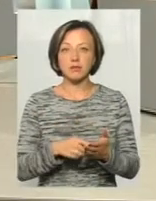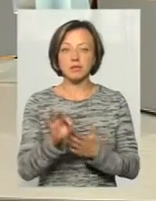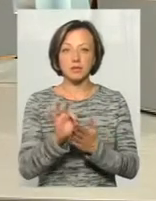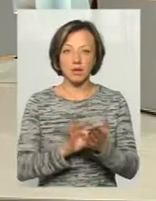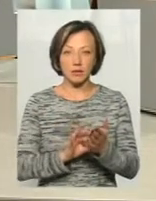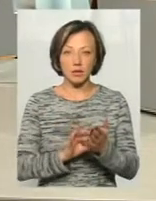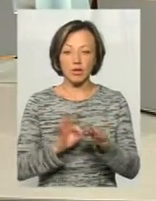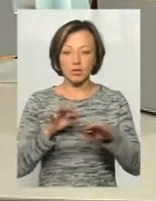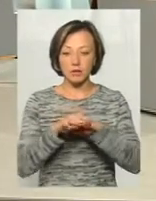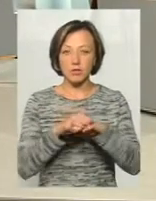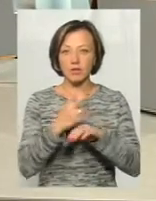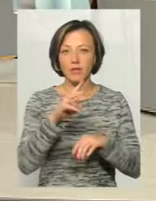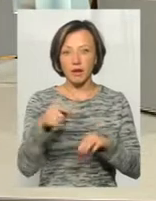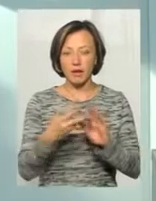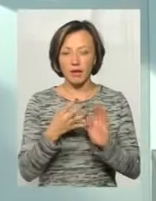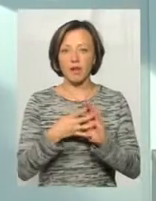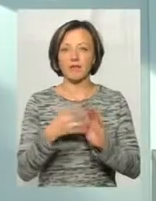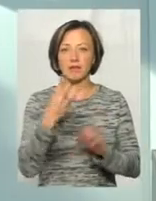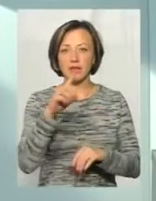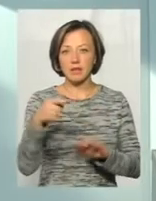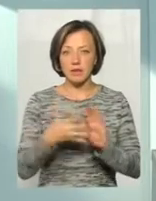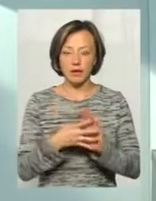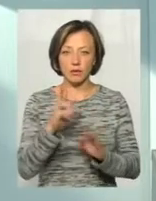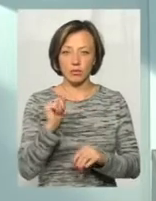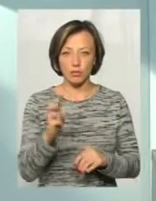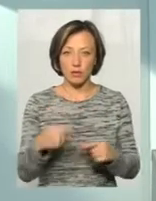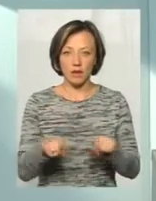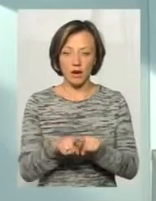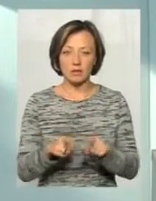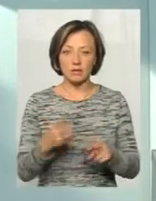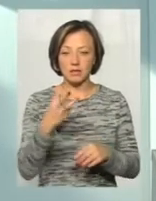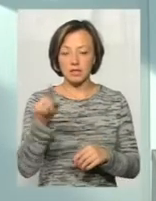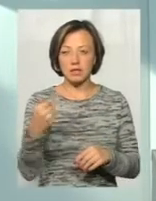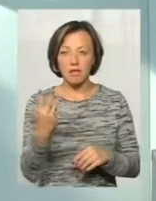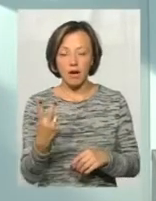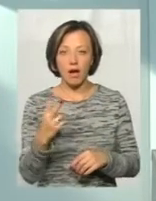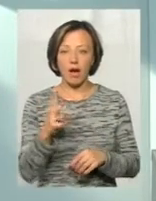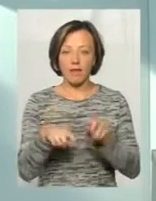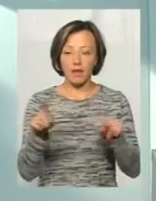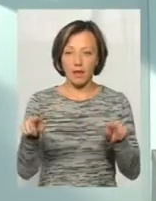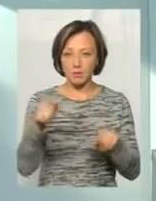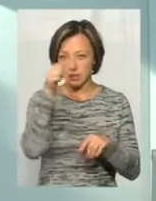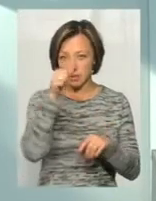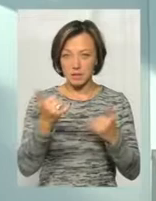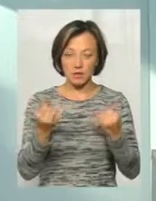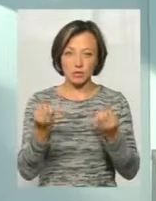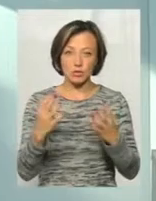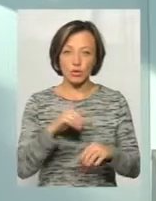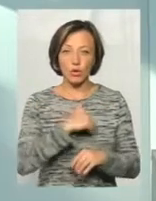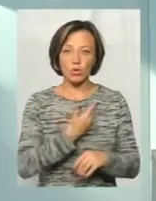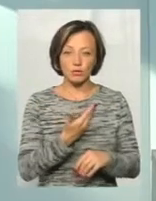стали розраховувати 2,9 куба, 3,9 куба. Ось так, 3,2 куба, але за деякі місяці ми зараз просто